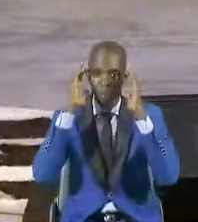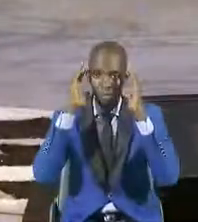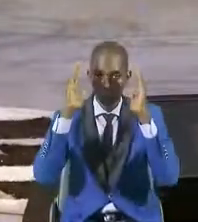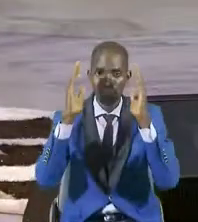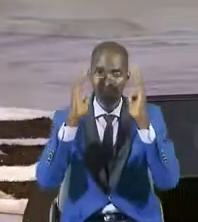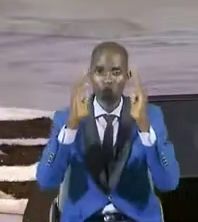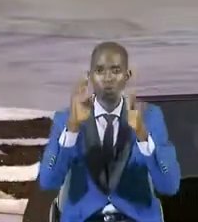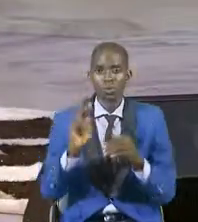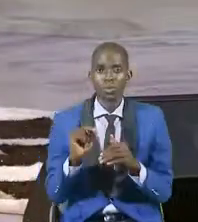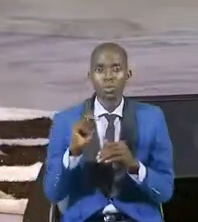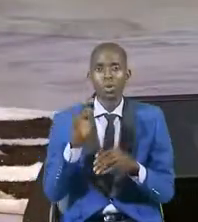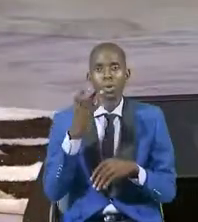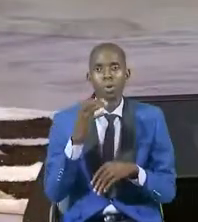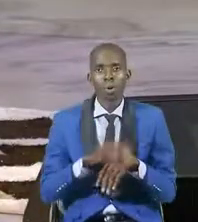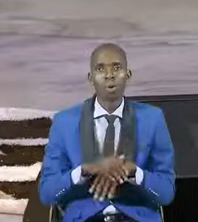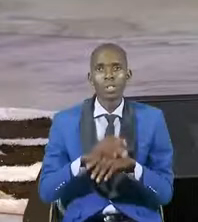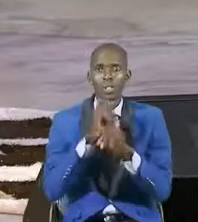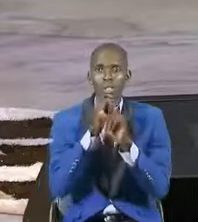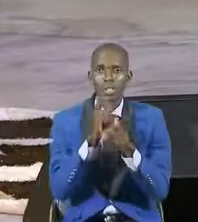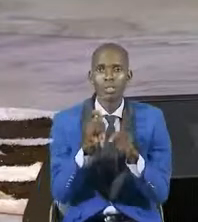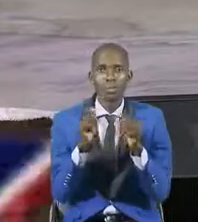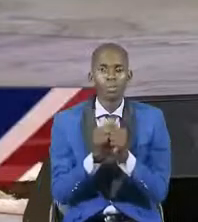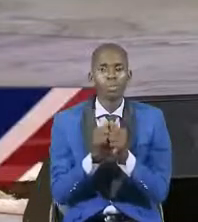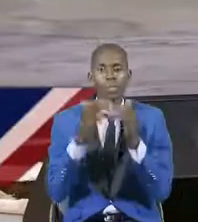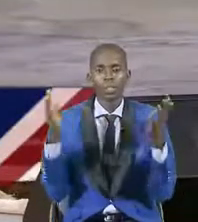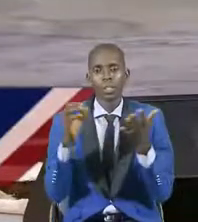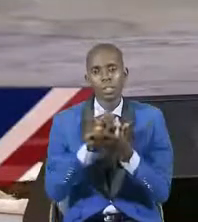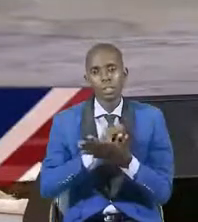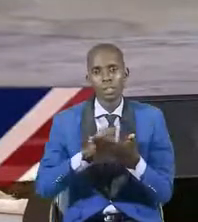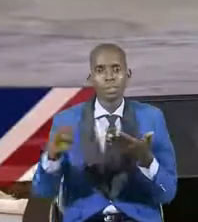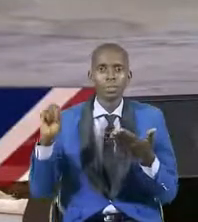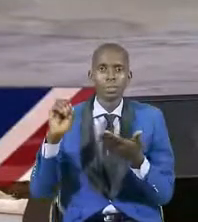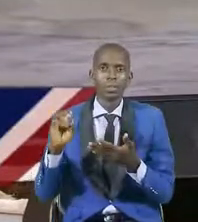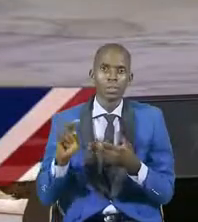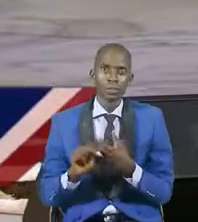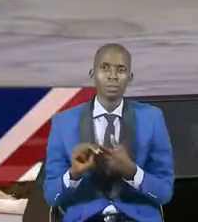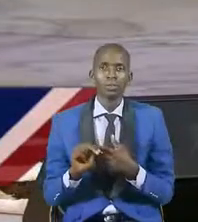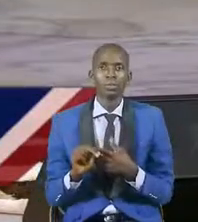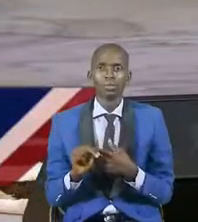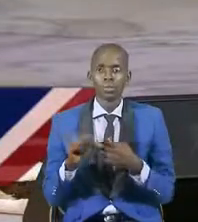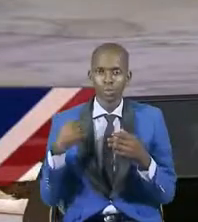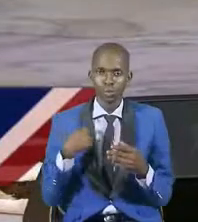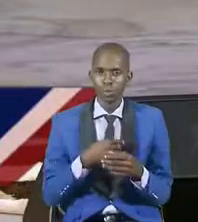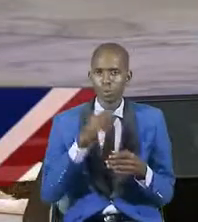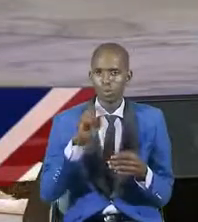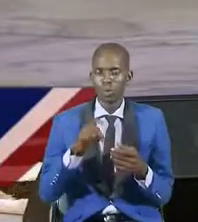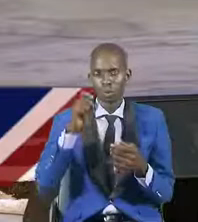la concentration des dons. Sans la sanctification,